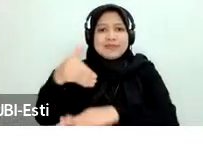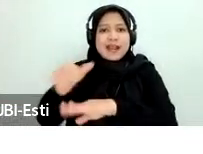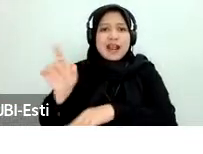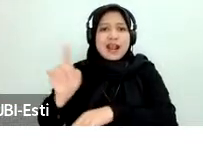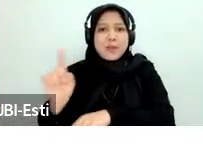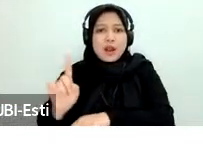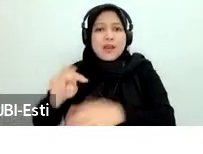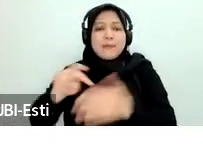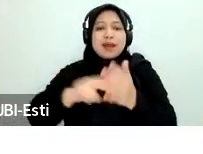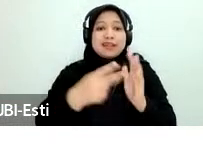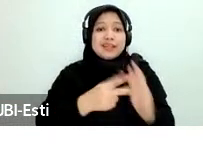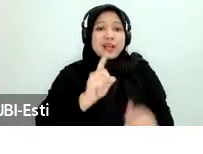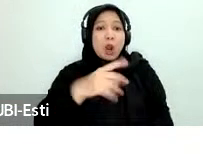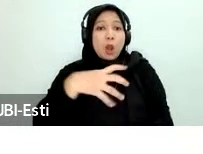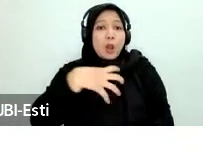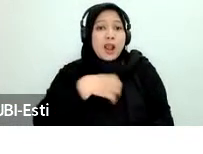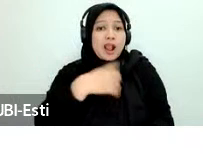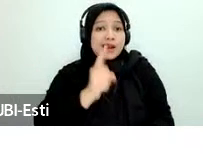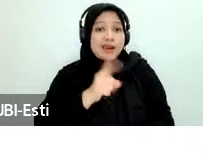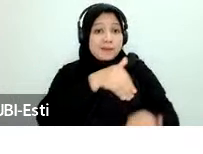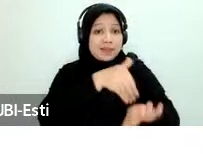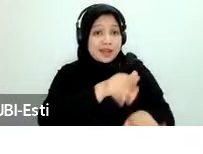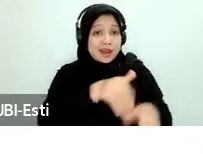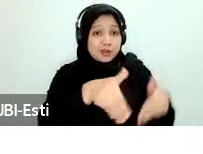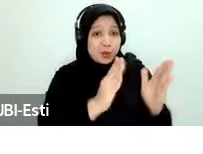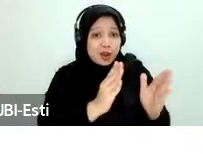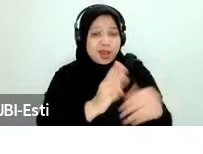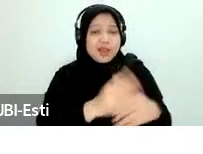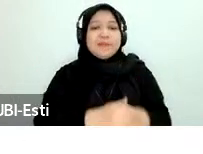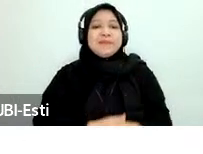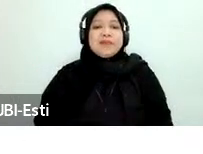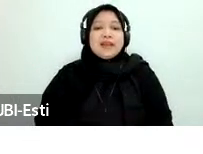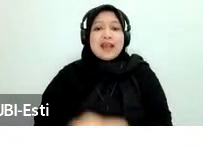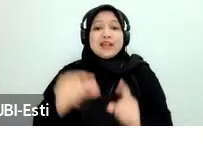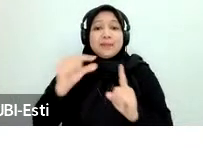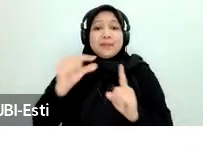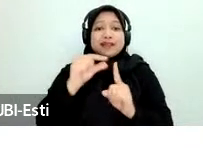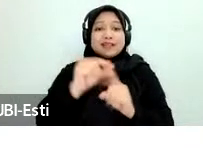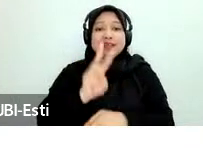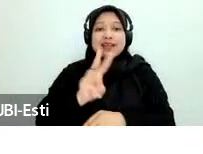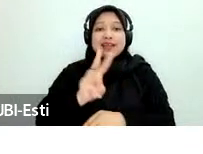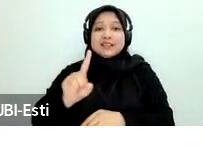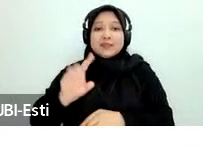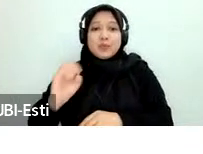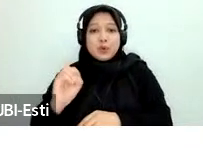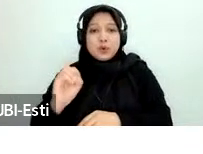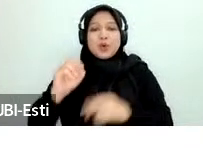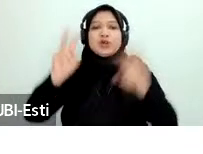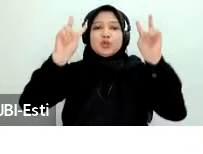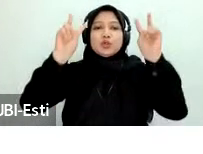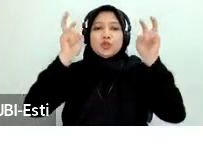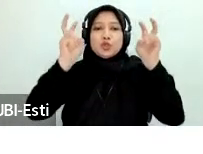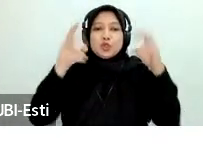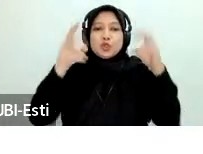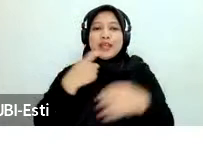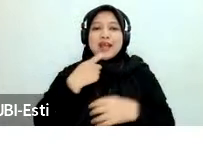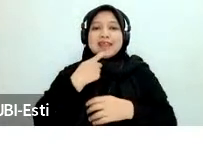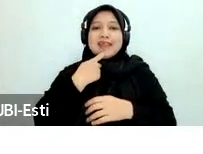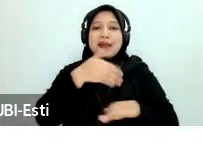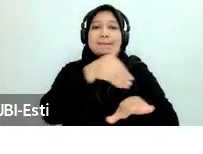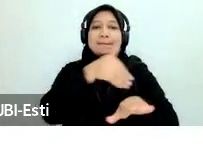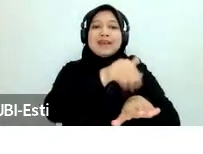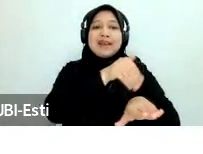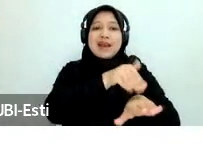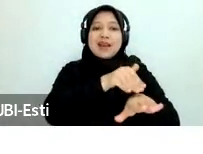juga Karena di tadi apa di pasal 310 judulnya itu penghinaan tapi dalam uraiannya tidak ada satupun kata